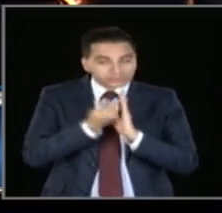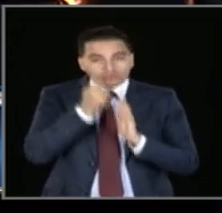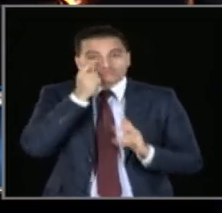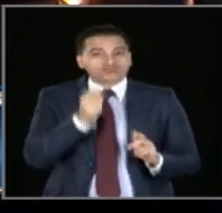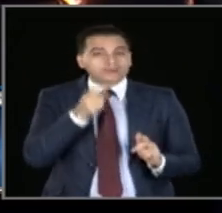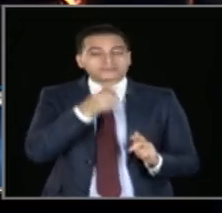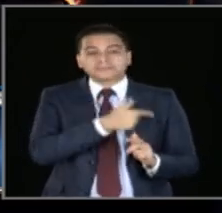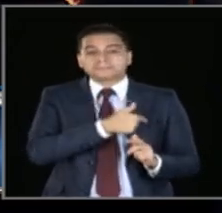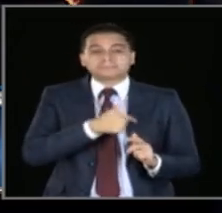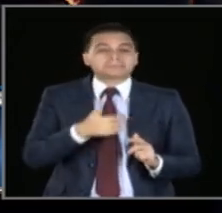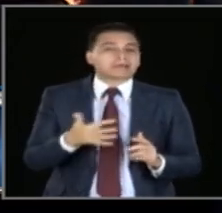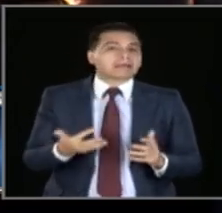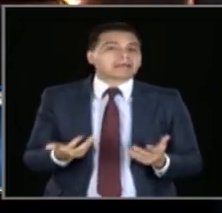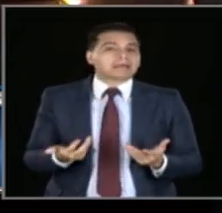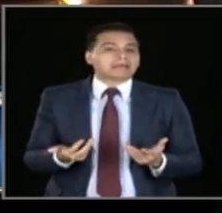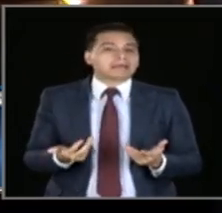من